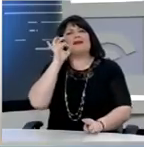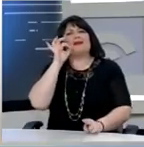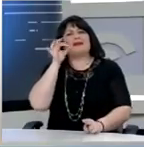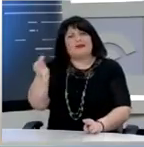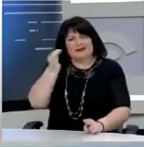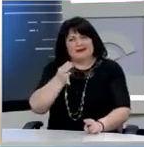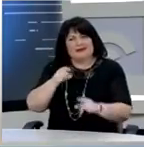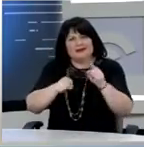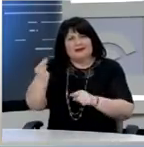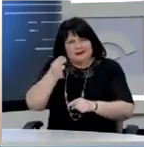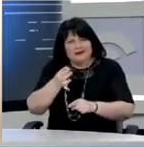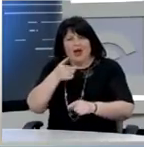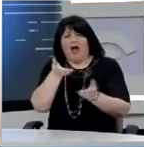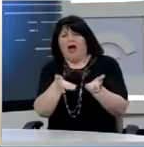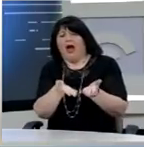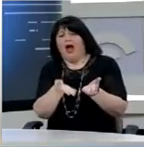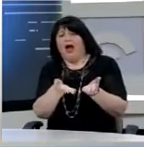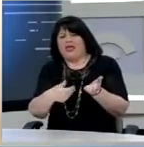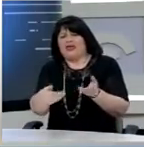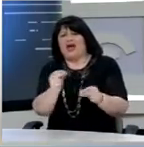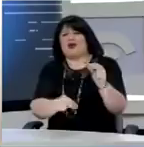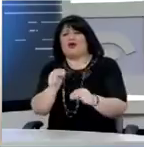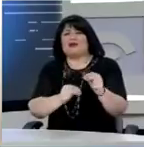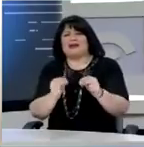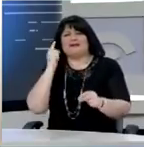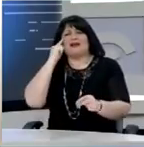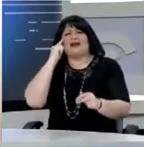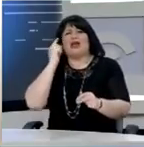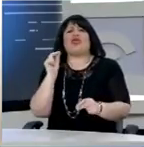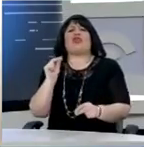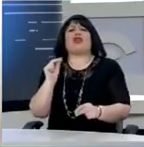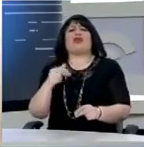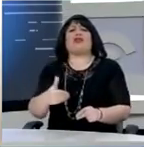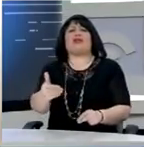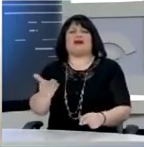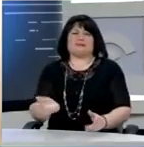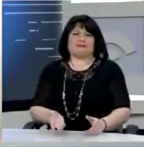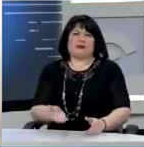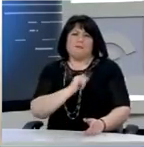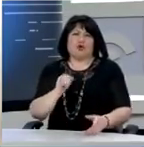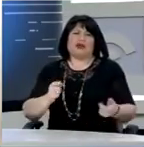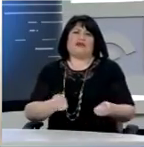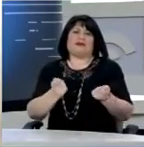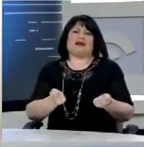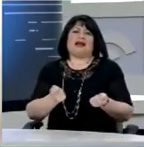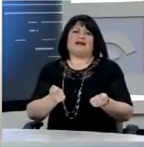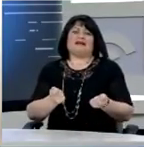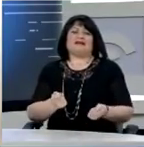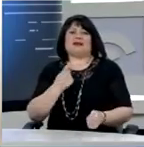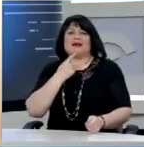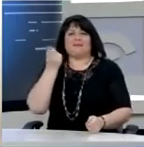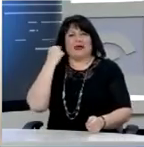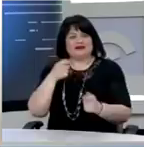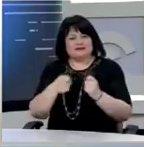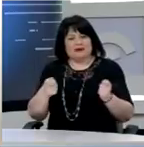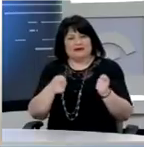τότε ορισμένοι είπαν προεκλογικές υποσχέσεις. Δεν πρόκειται να υλοποιηθούν ποτέ. Και όμως όλα τα